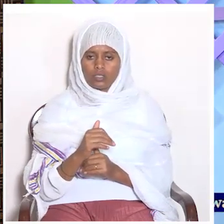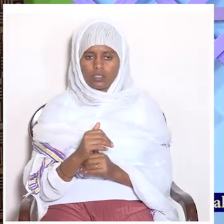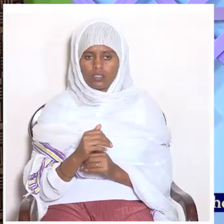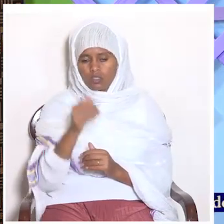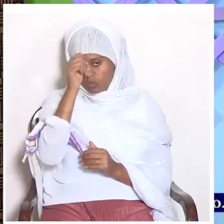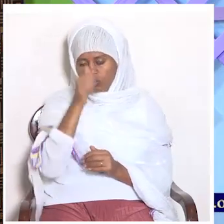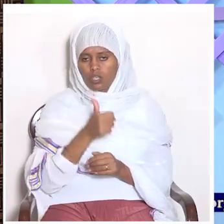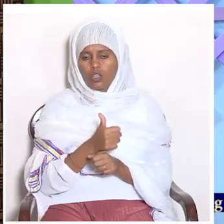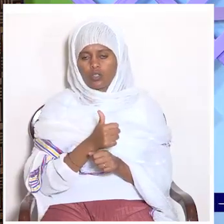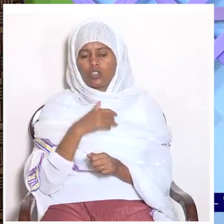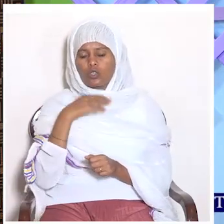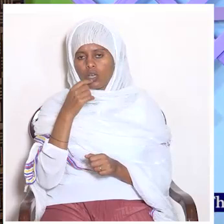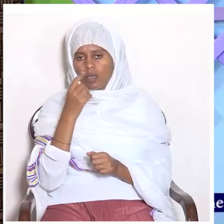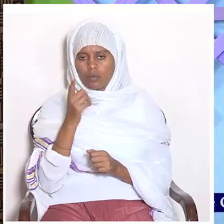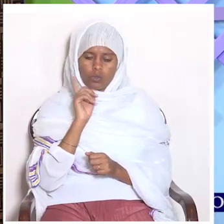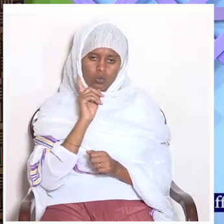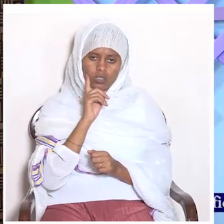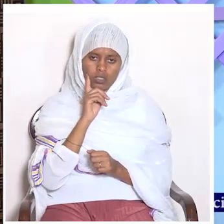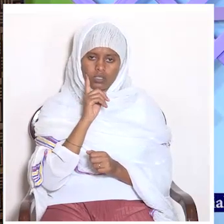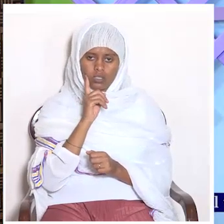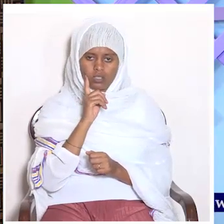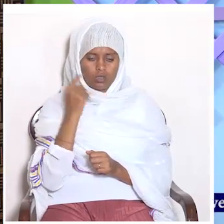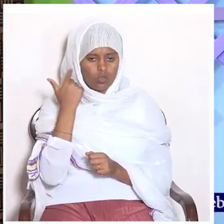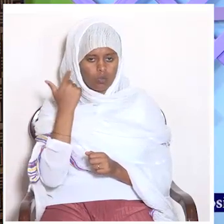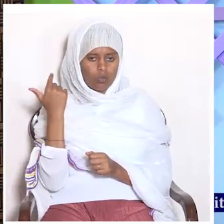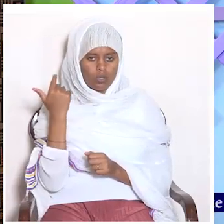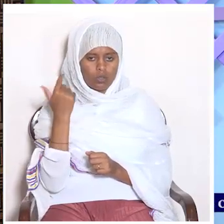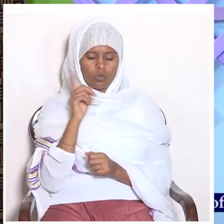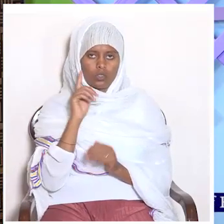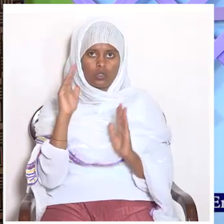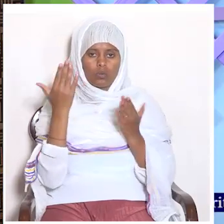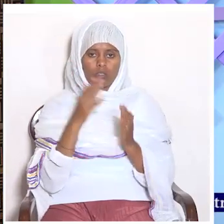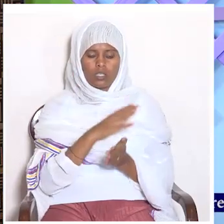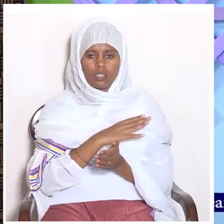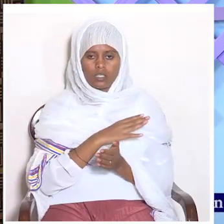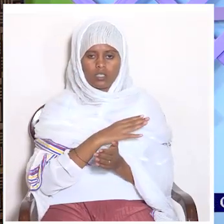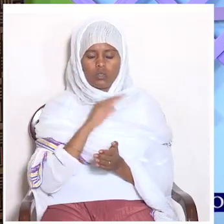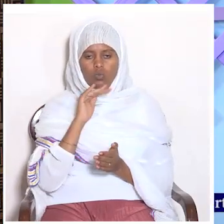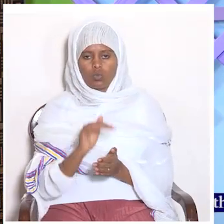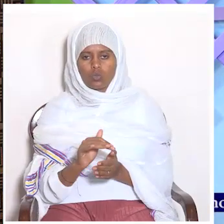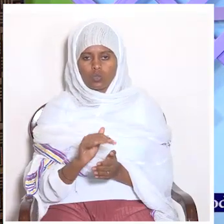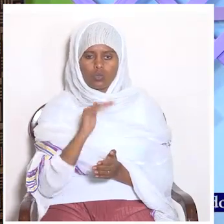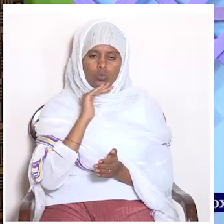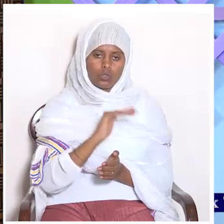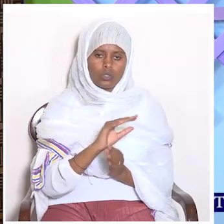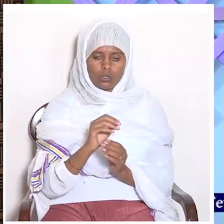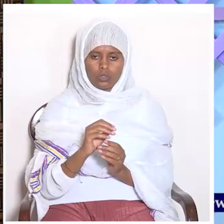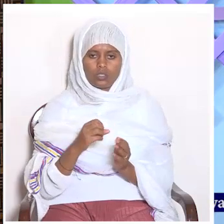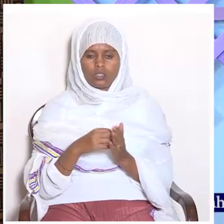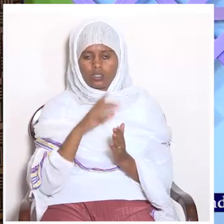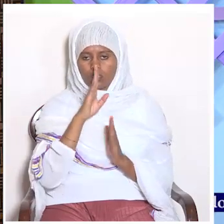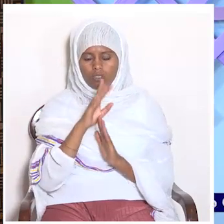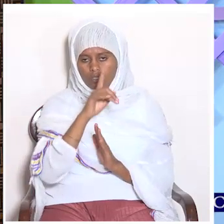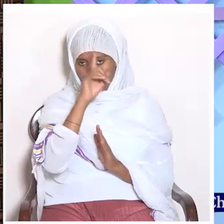ولد نبؤون رديا أيبلن أيبلني كل جزء إن سمعون إن نورن زلنا ولد نولد